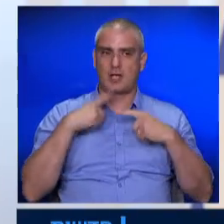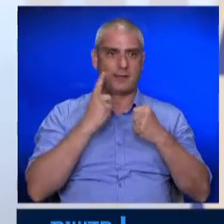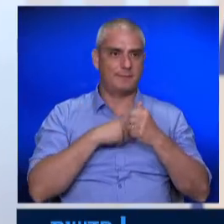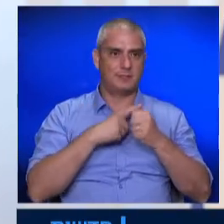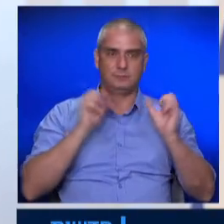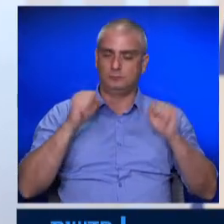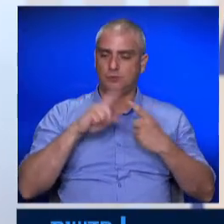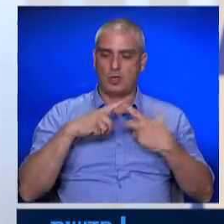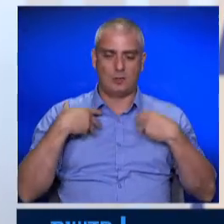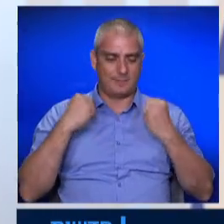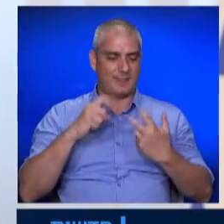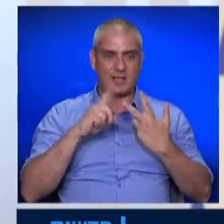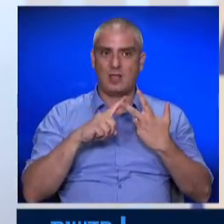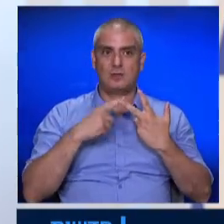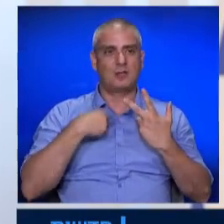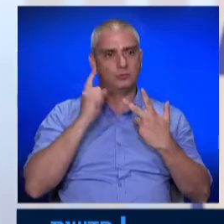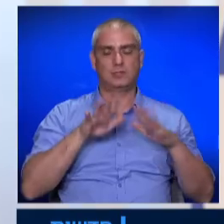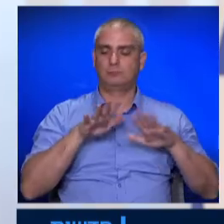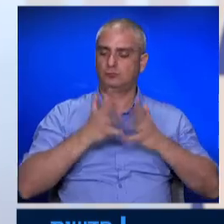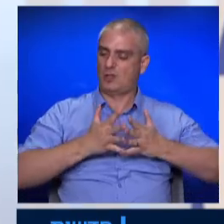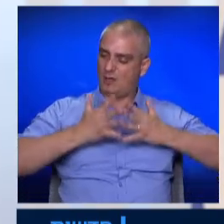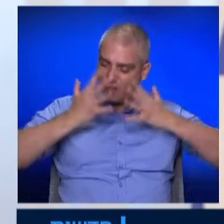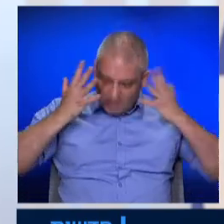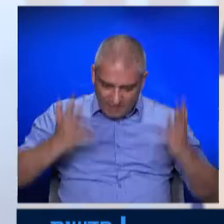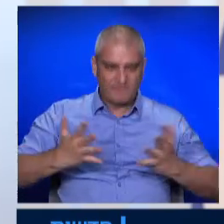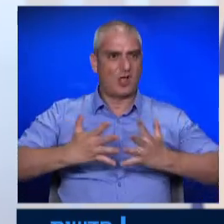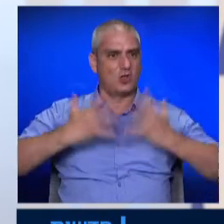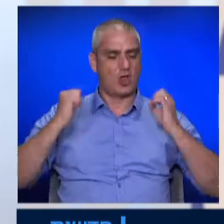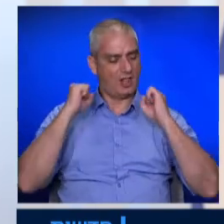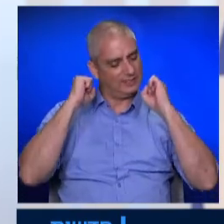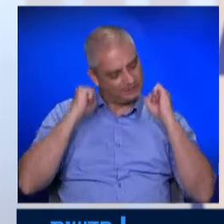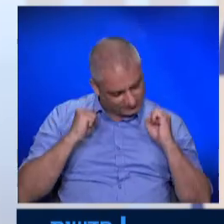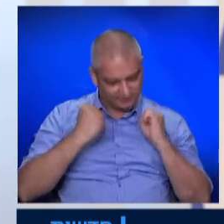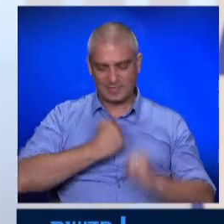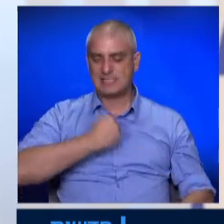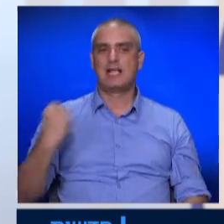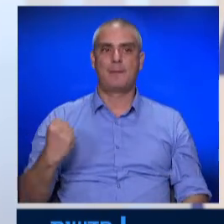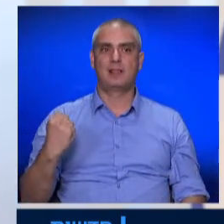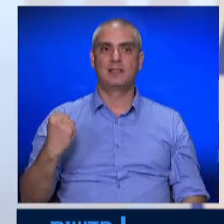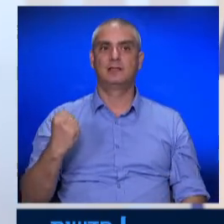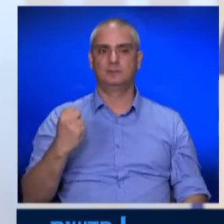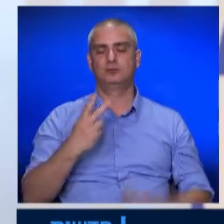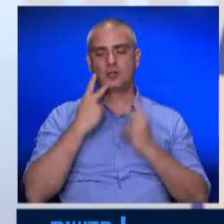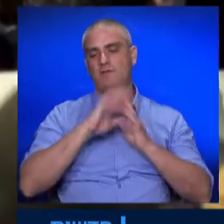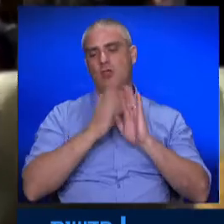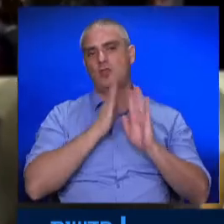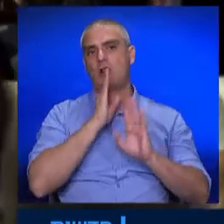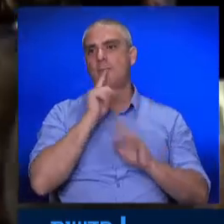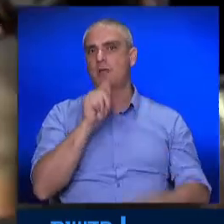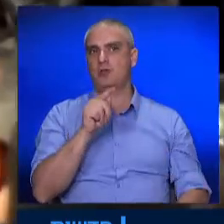משילות, ביטחון, ואנחנו צריכים ממשלה רחבה, גדולה, יציבה, ימנית, שתפתור את כל הבעיות